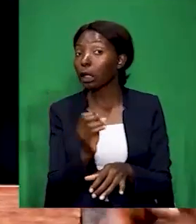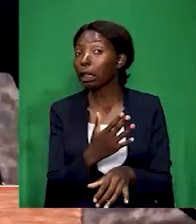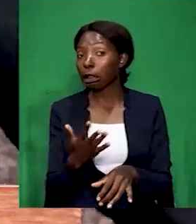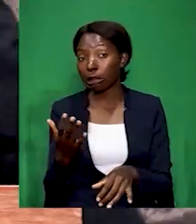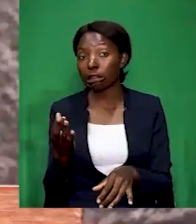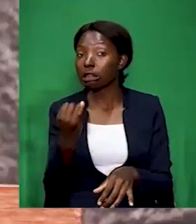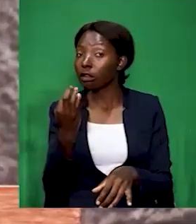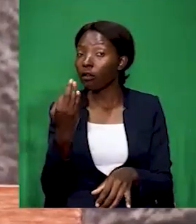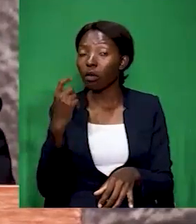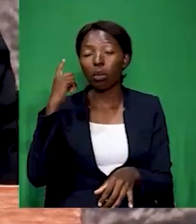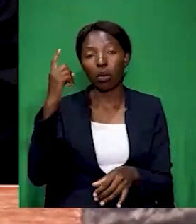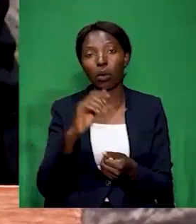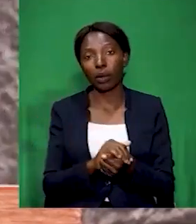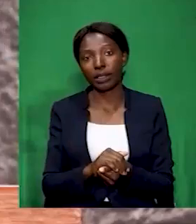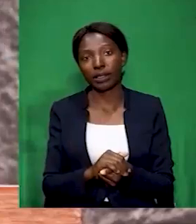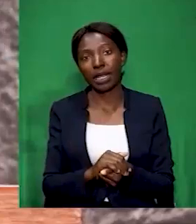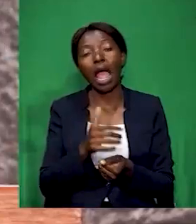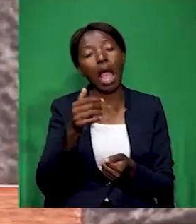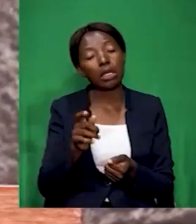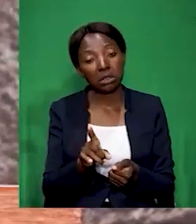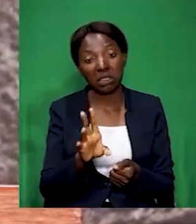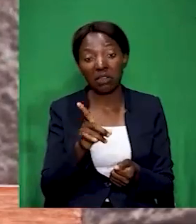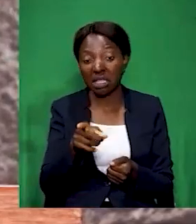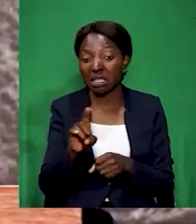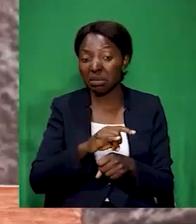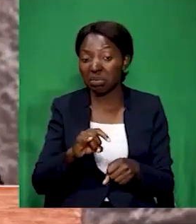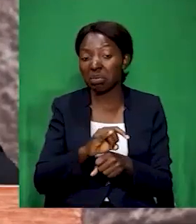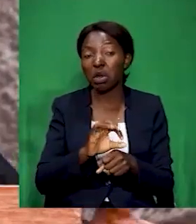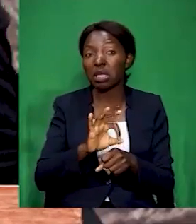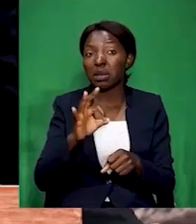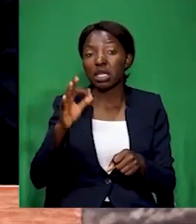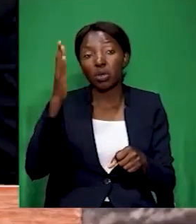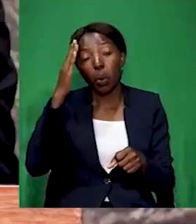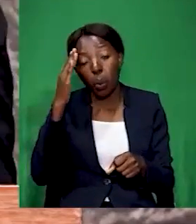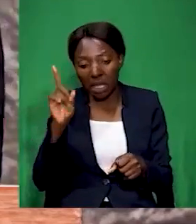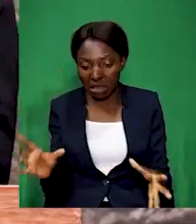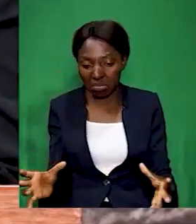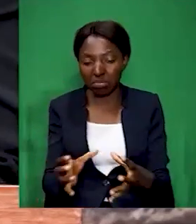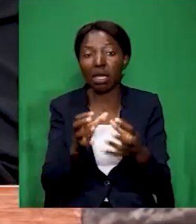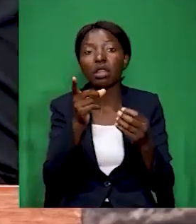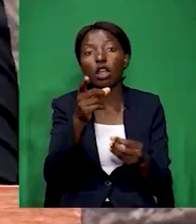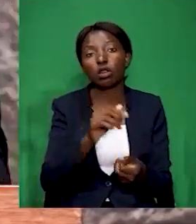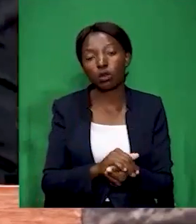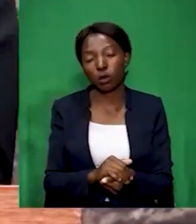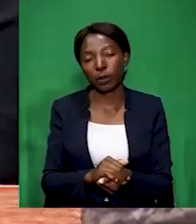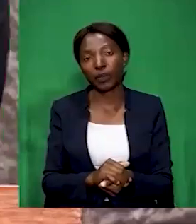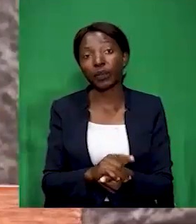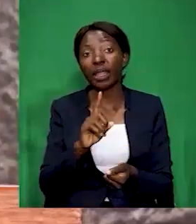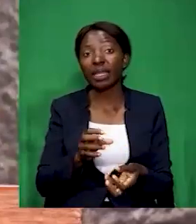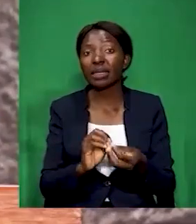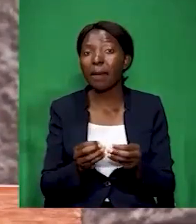waMwari. Saka imbobvunza kuti mweyai uyu. Uri kumbotiunganidza uyu, mweyai uyu.